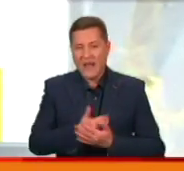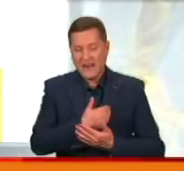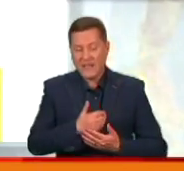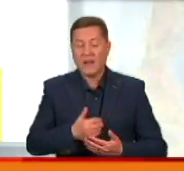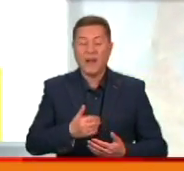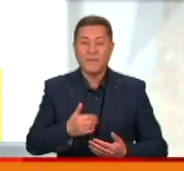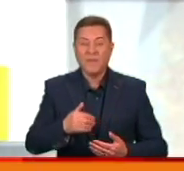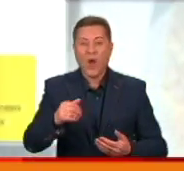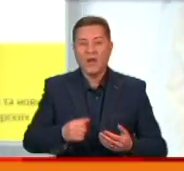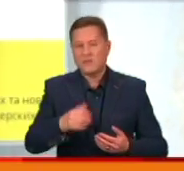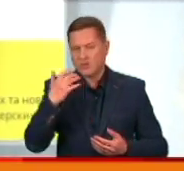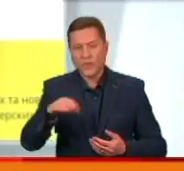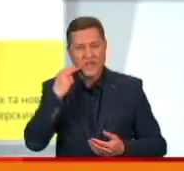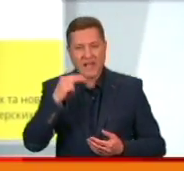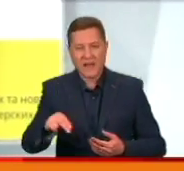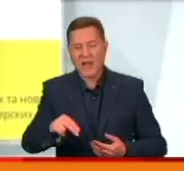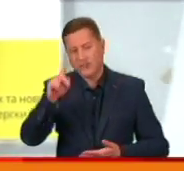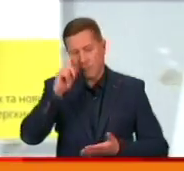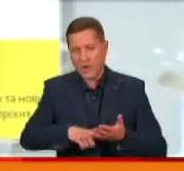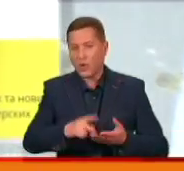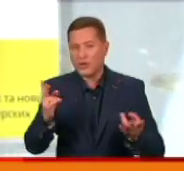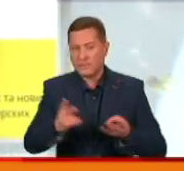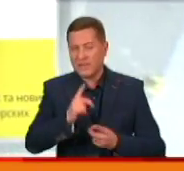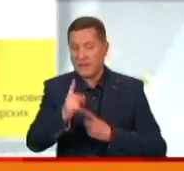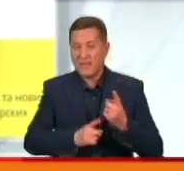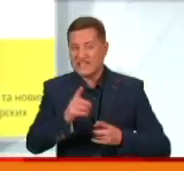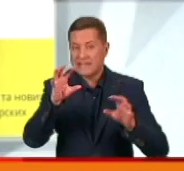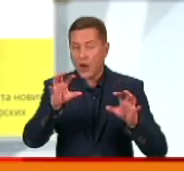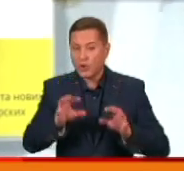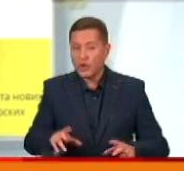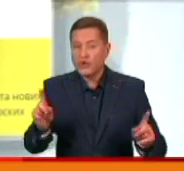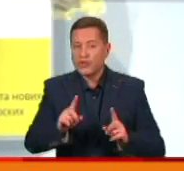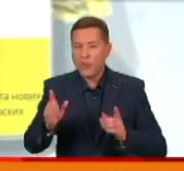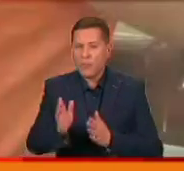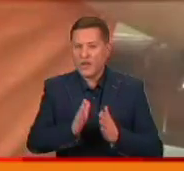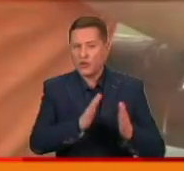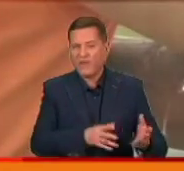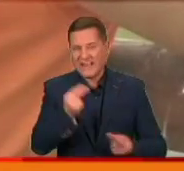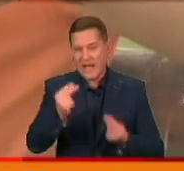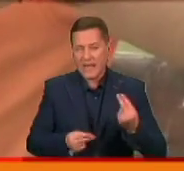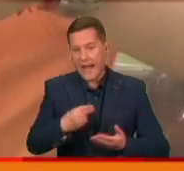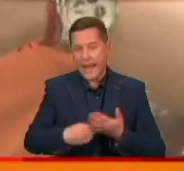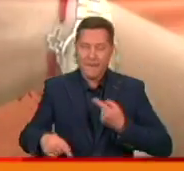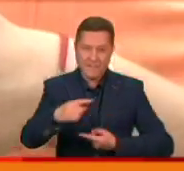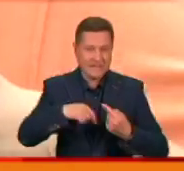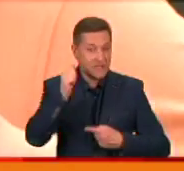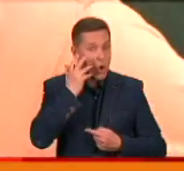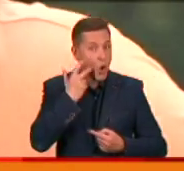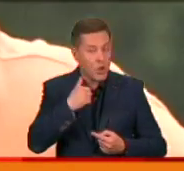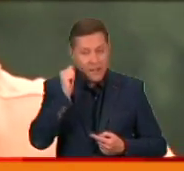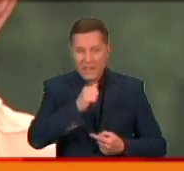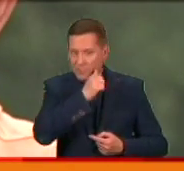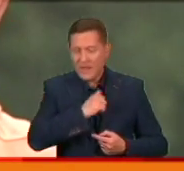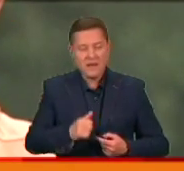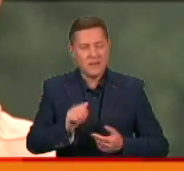сотні найкращих. Переконує, потрібні зміни, перш за все, законодавчі, щоб впорядкувати гральний бізнес. Бо коли він підпільний, то згубніший,